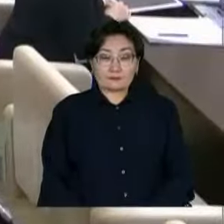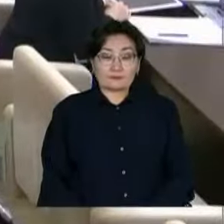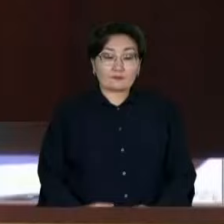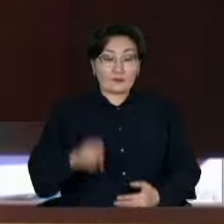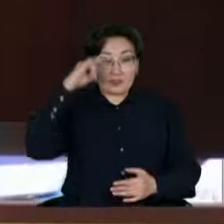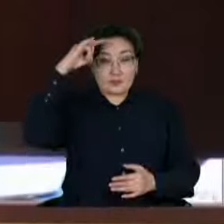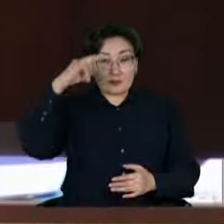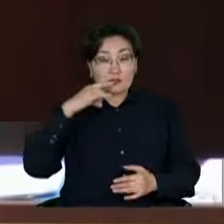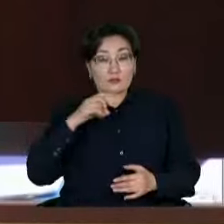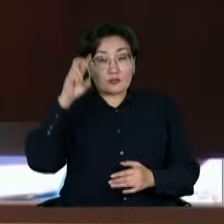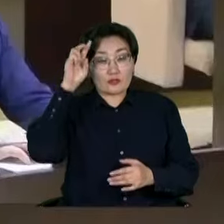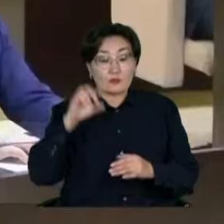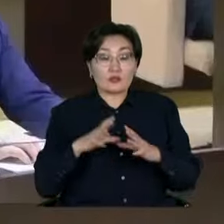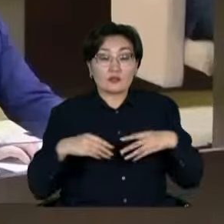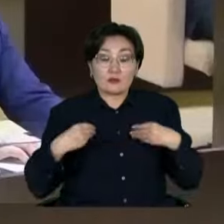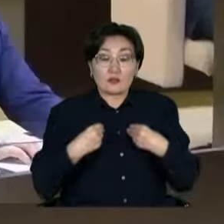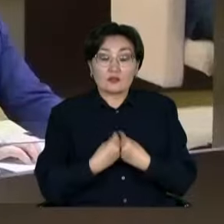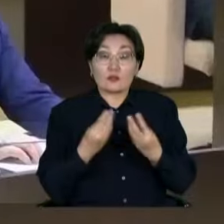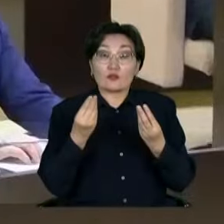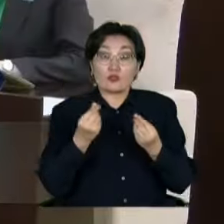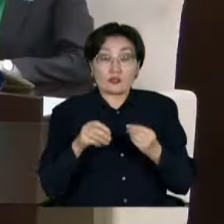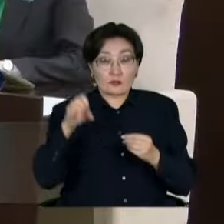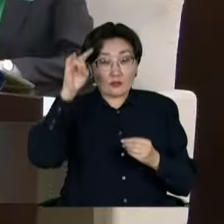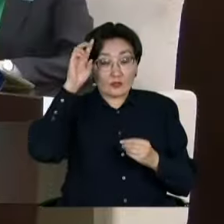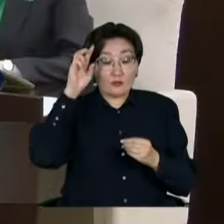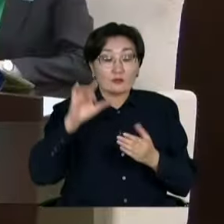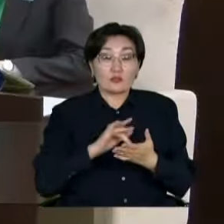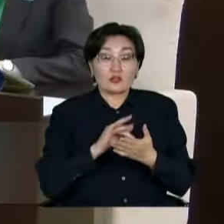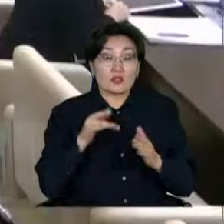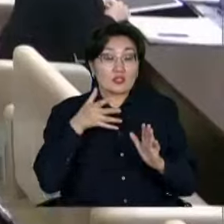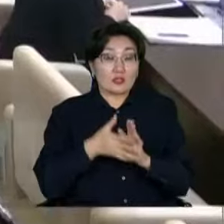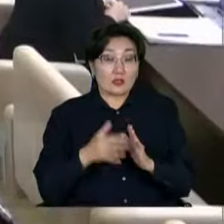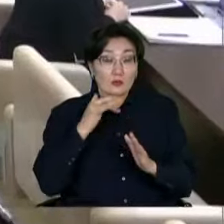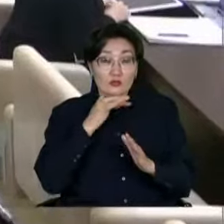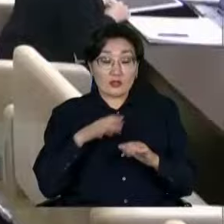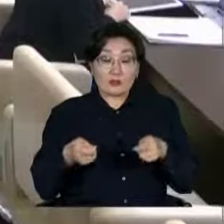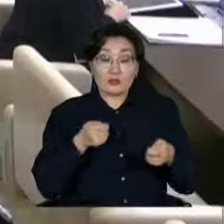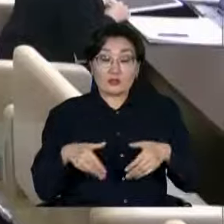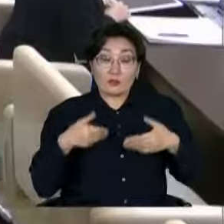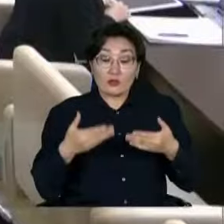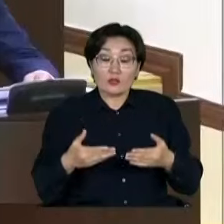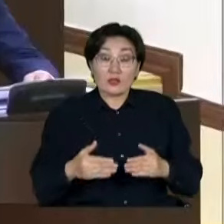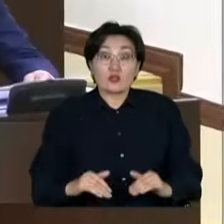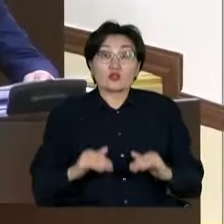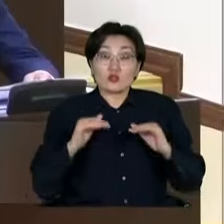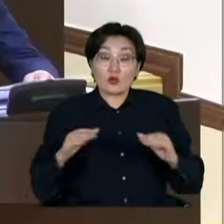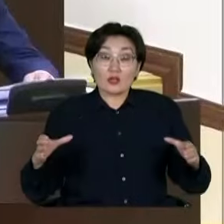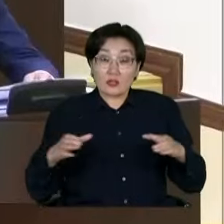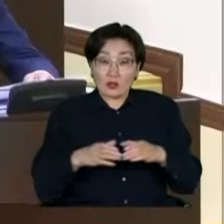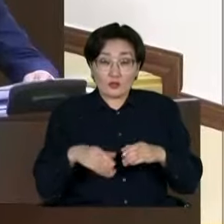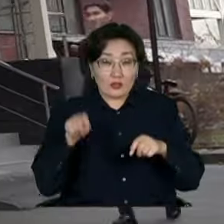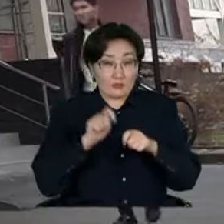Қазақстандағы мемлекеттік қорлардың активтері ел бюджетінің шығынынан көп. Сенат төрағасының ұсынысын жоғары аудиторлық палата тексере ала